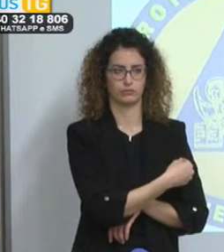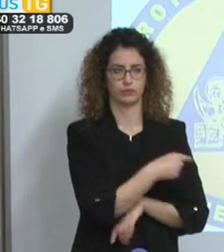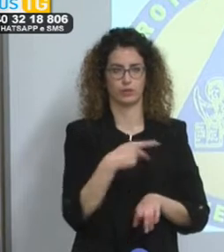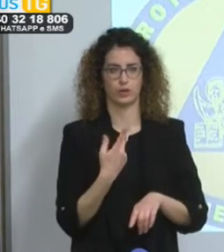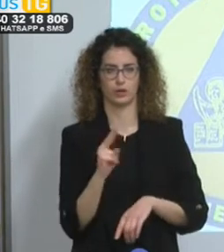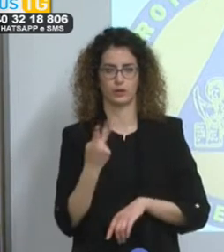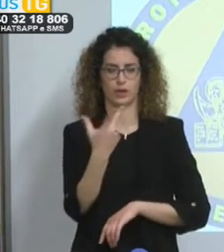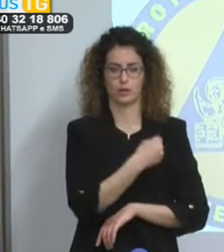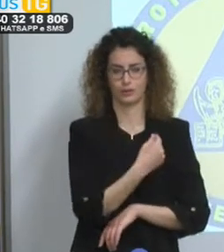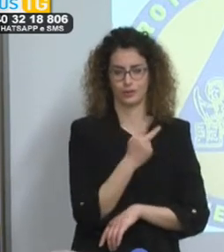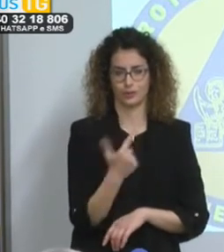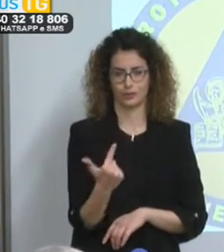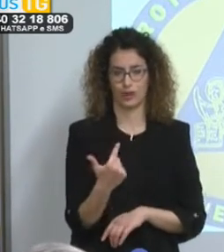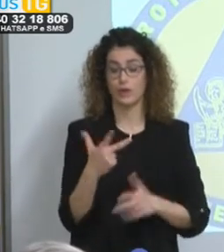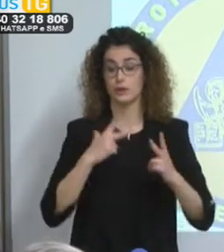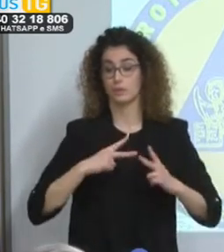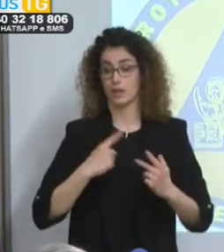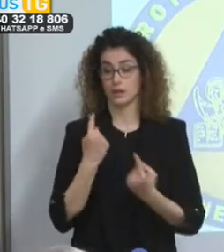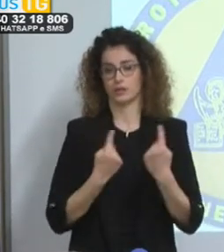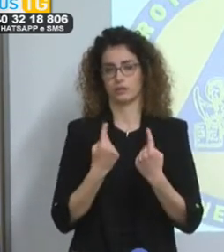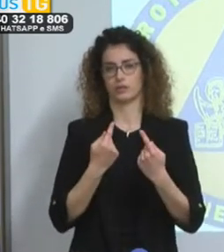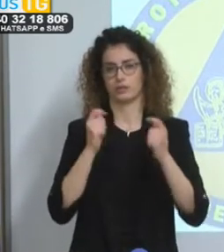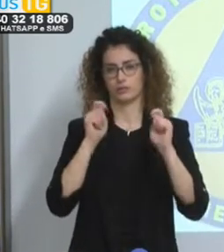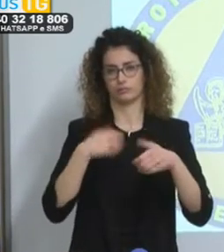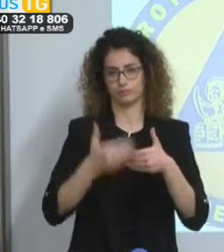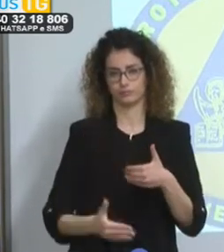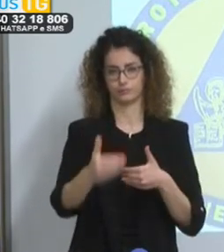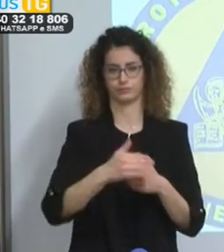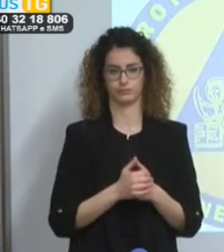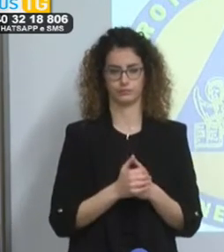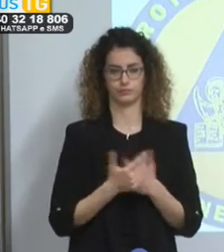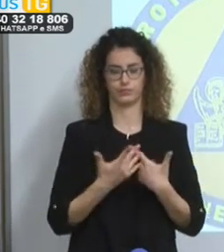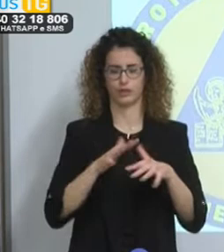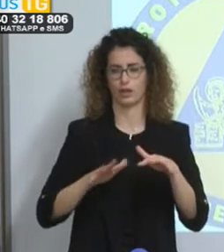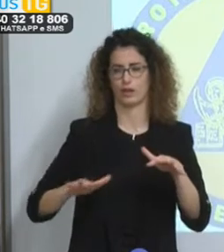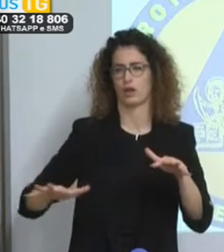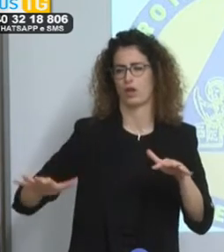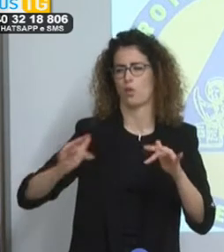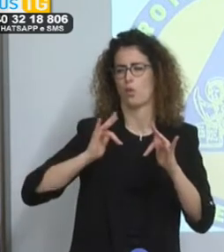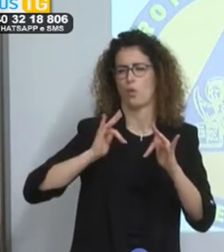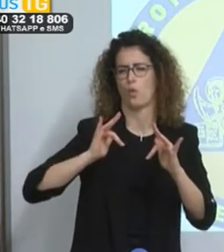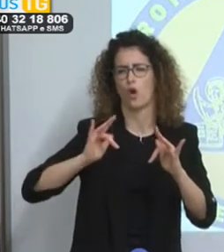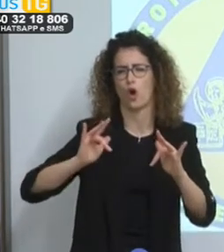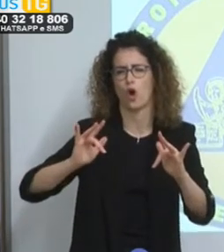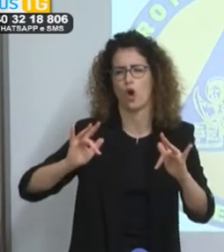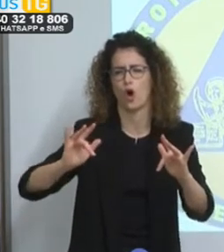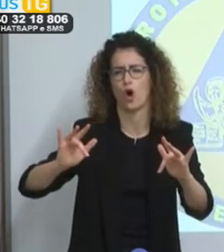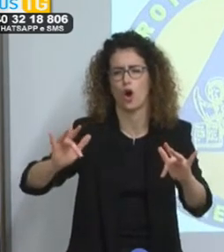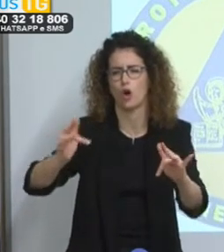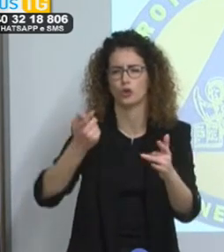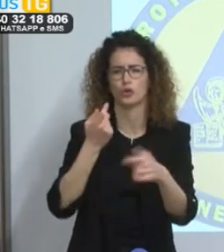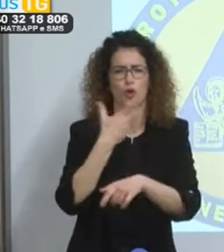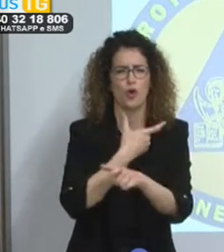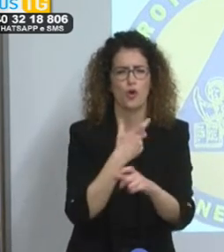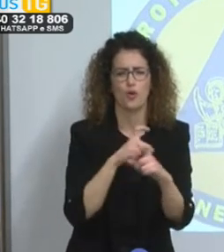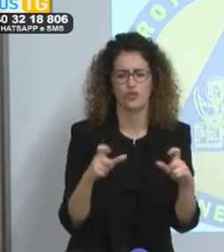richiamo? Io spero che si sblocchi questa situazione, in questa landa desolata di penuria di vaccini.